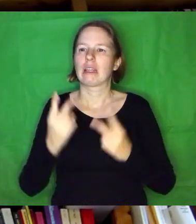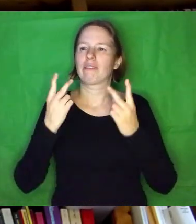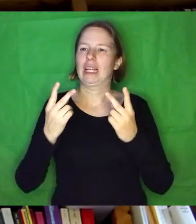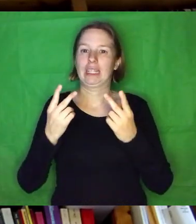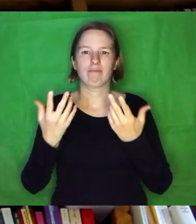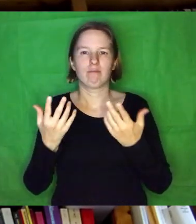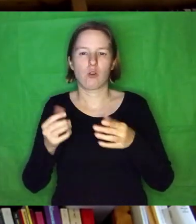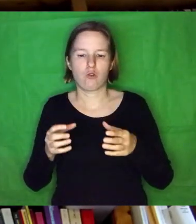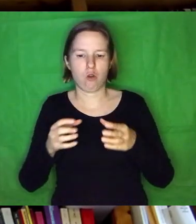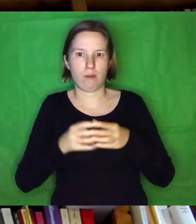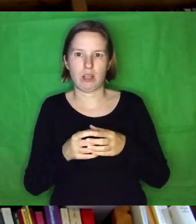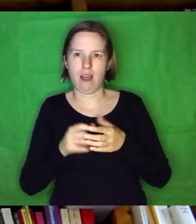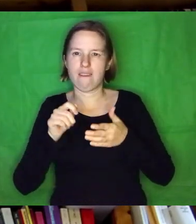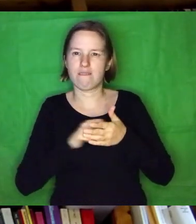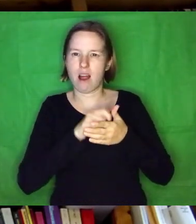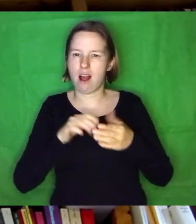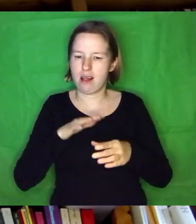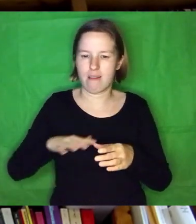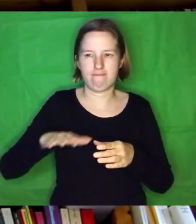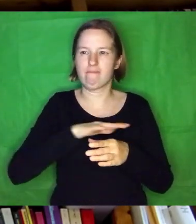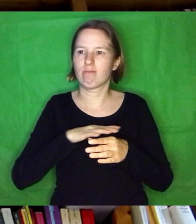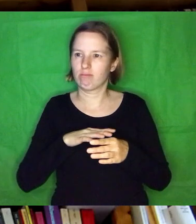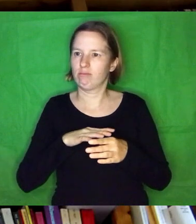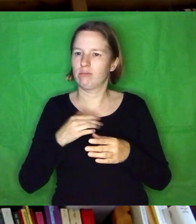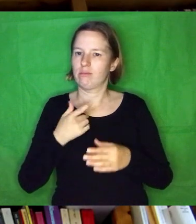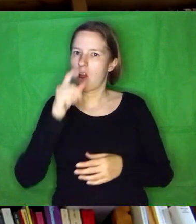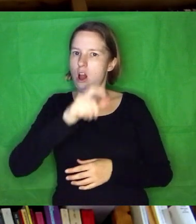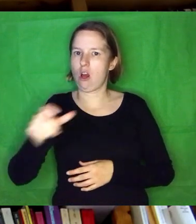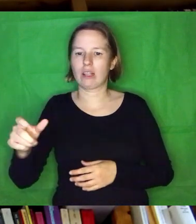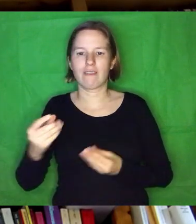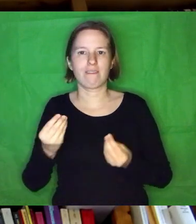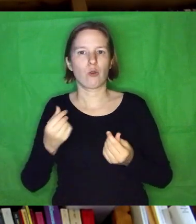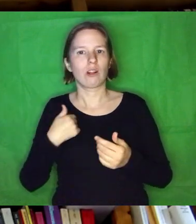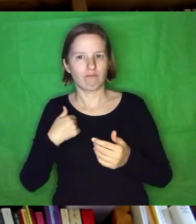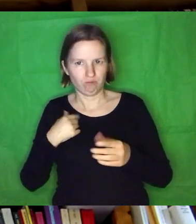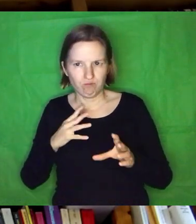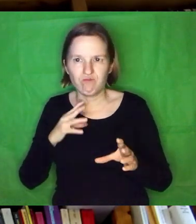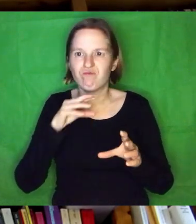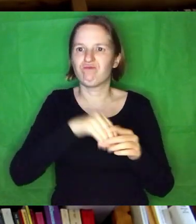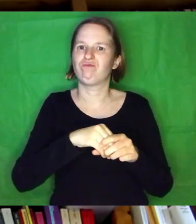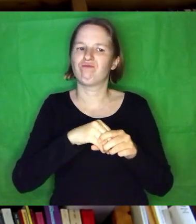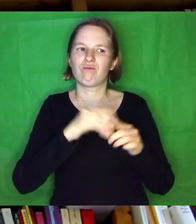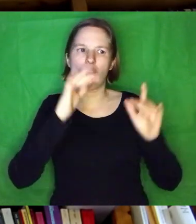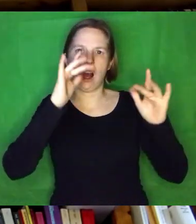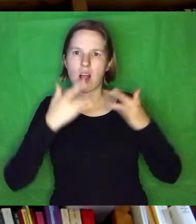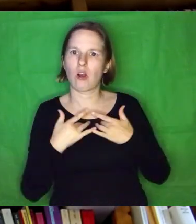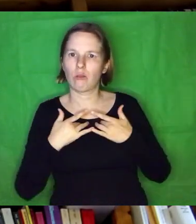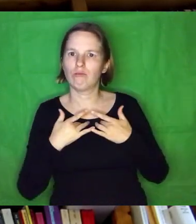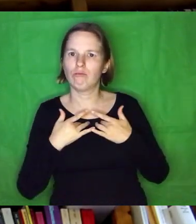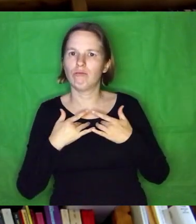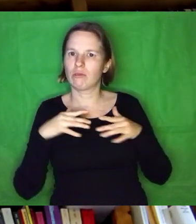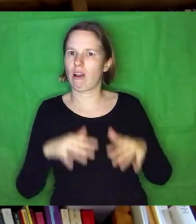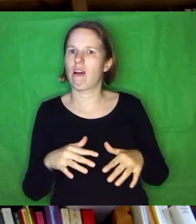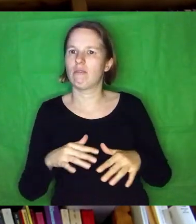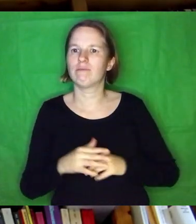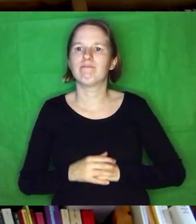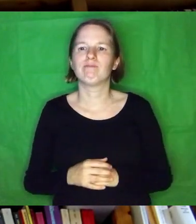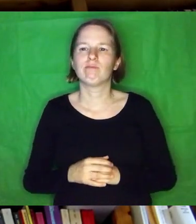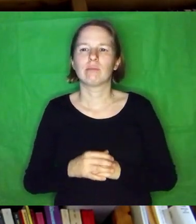wichtige Bedeutung haben die Kommunen. In ihrem Nahraum erleben die Menschen Zugehörigkeit und